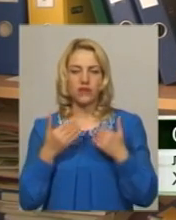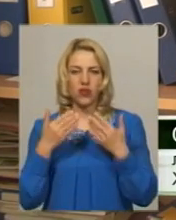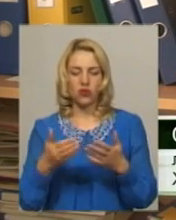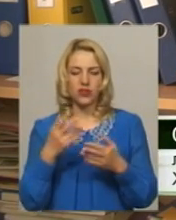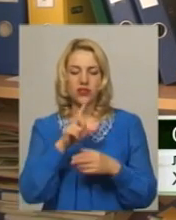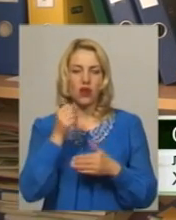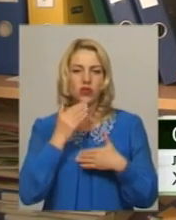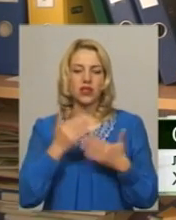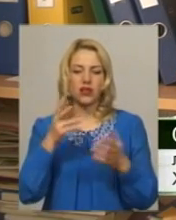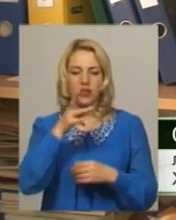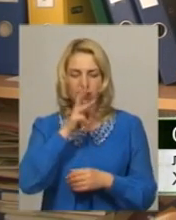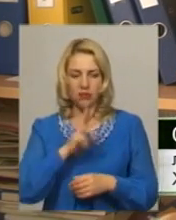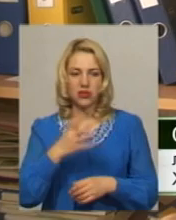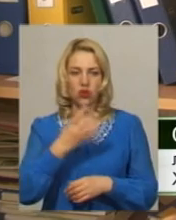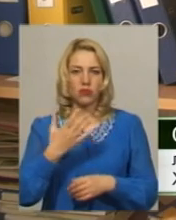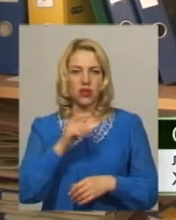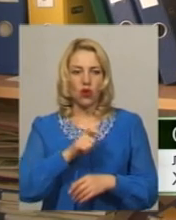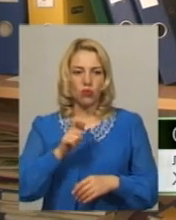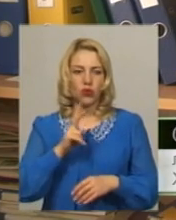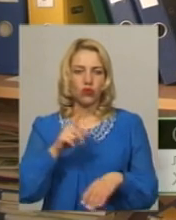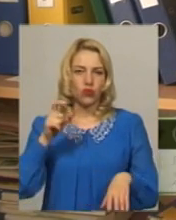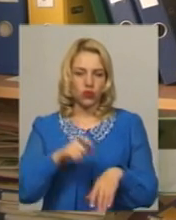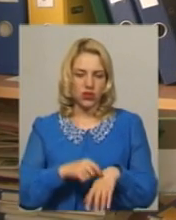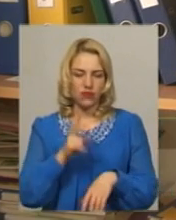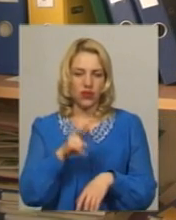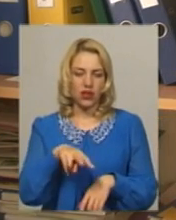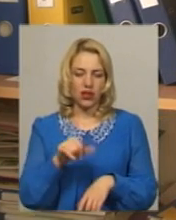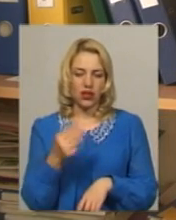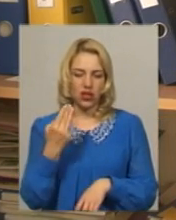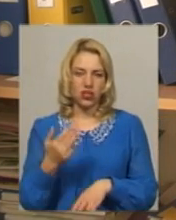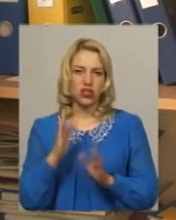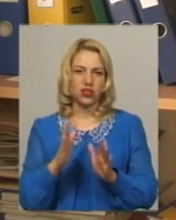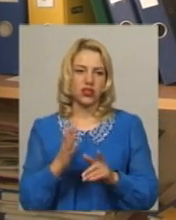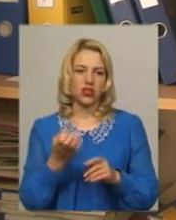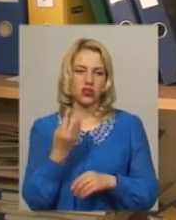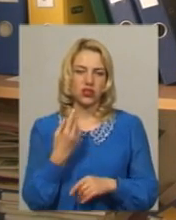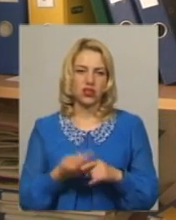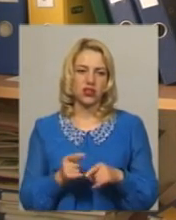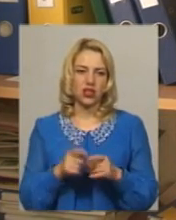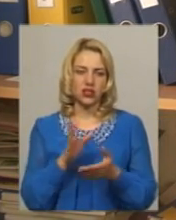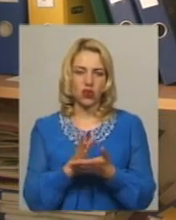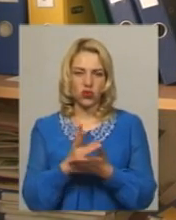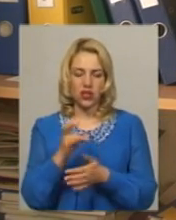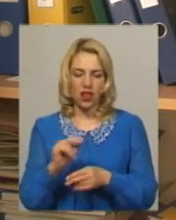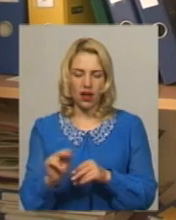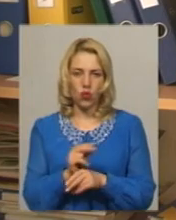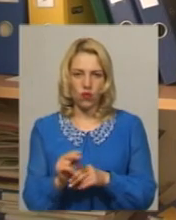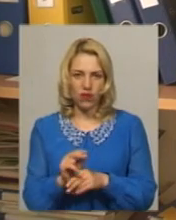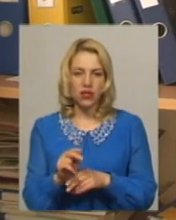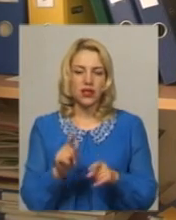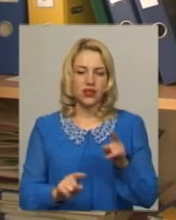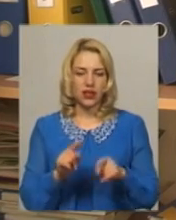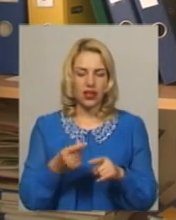останніх 3 місяці, це 45 громадян, яких кусив кліщ, але тільки 14 з них знаходяться на лікуванні. І деякі